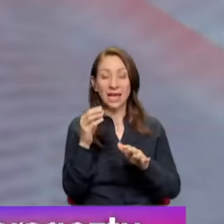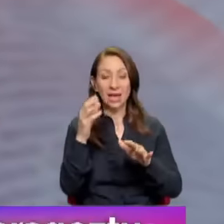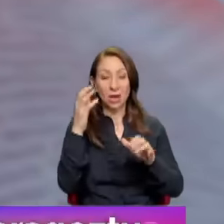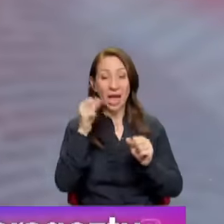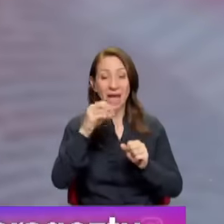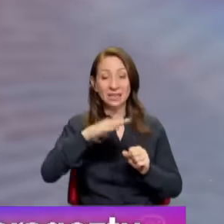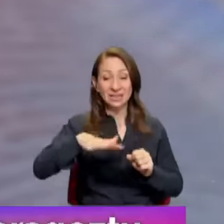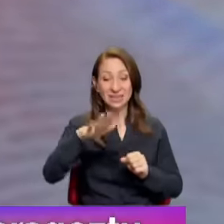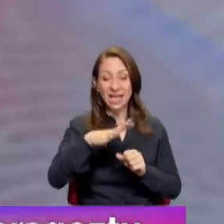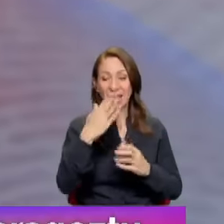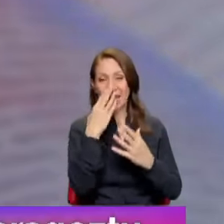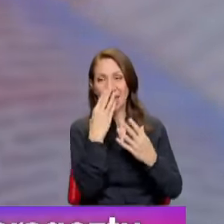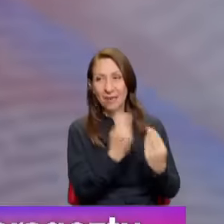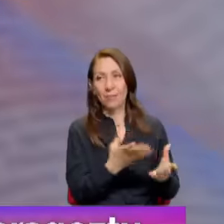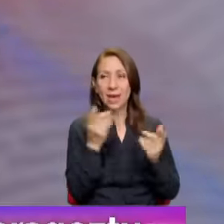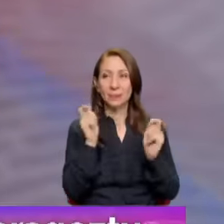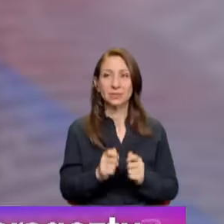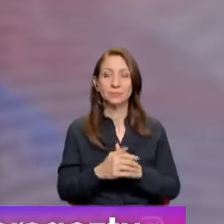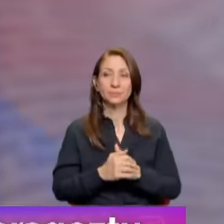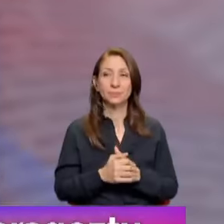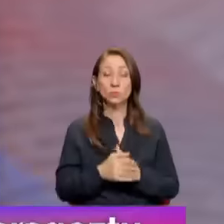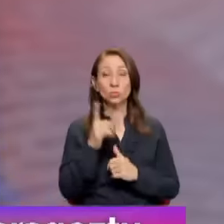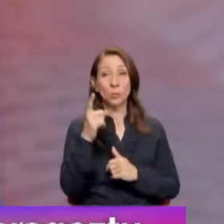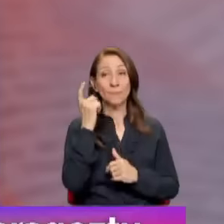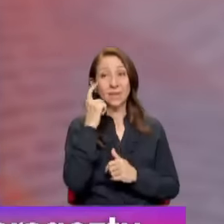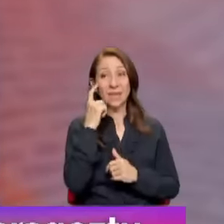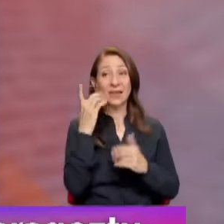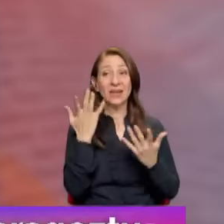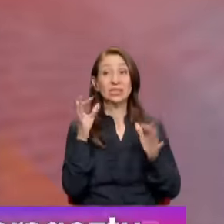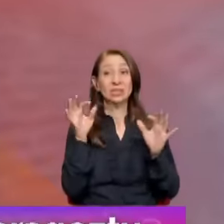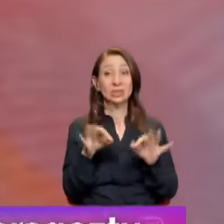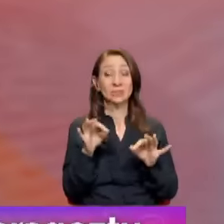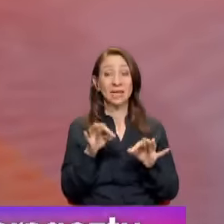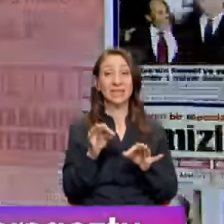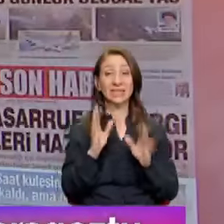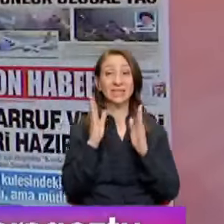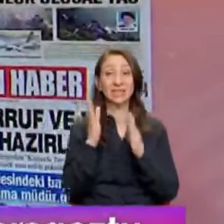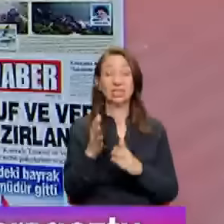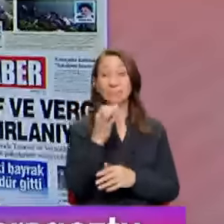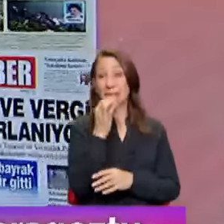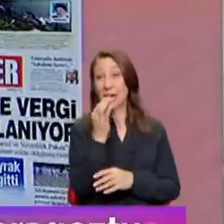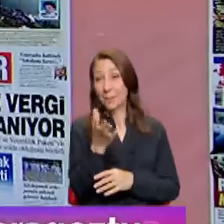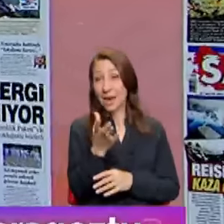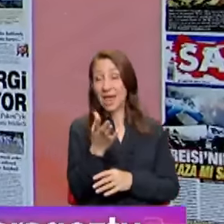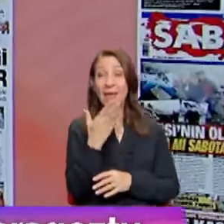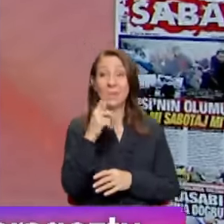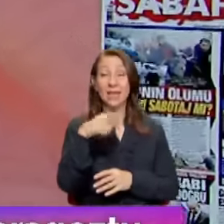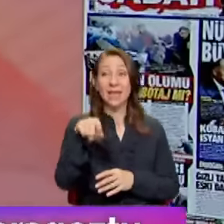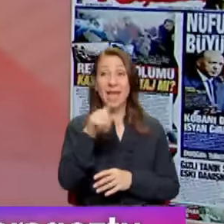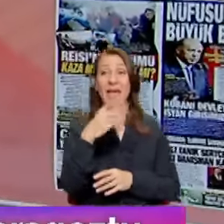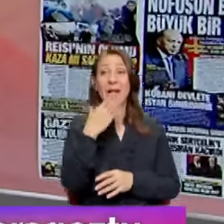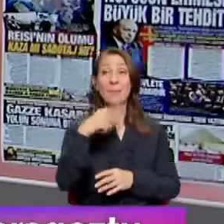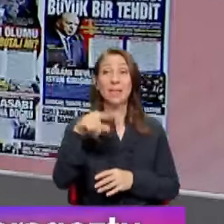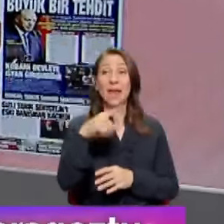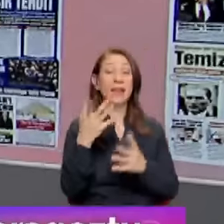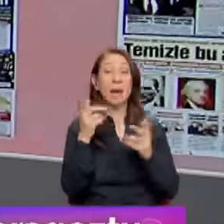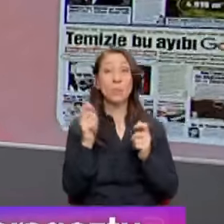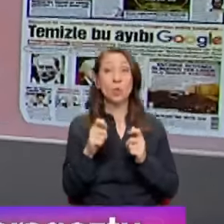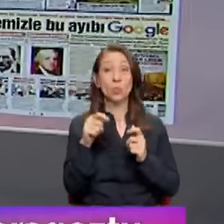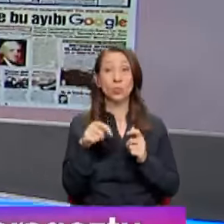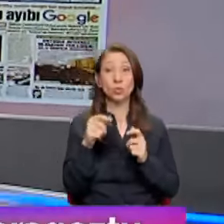arsası hibe edildi bu bilgiler ve şimdi de gideceğimiz haber emekliler emekliler ne